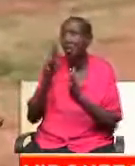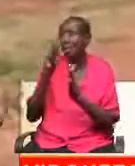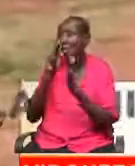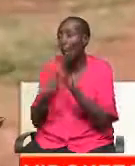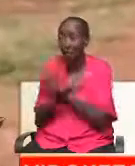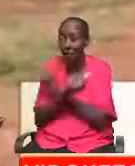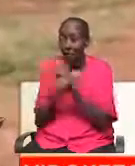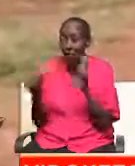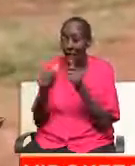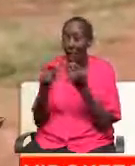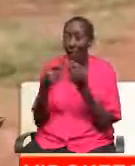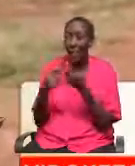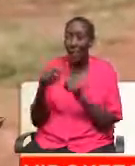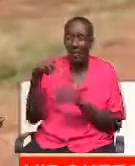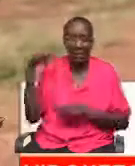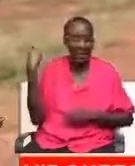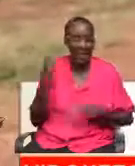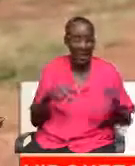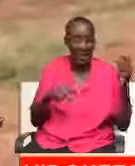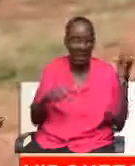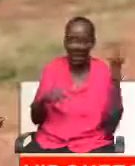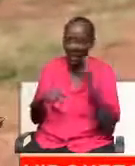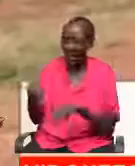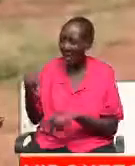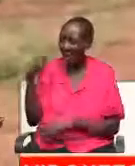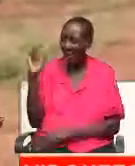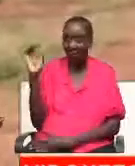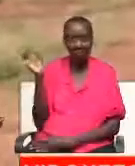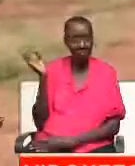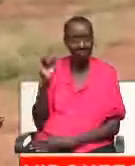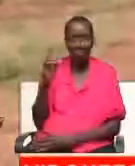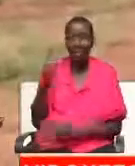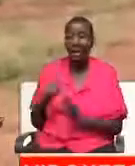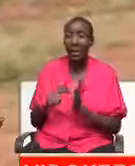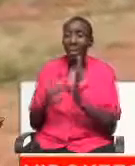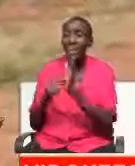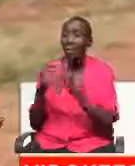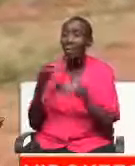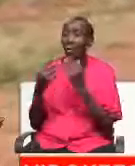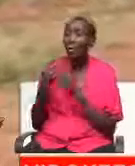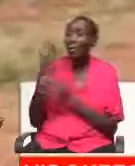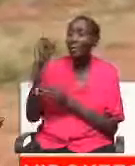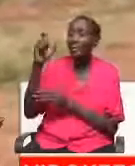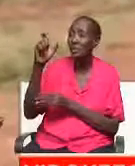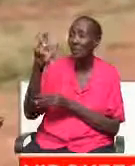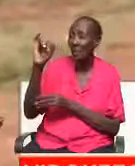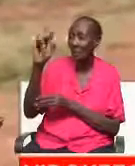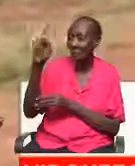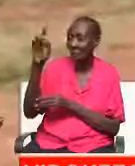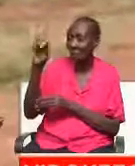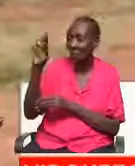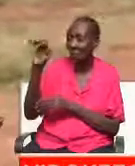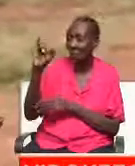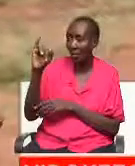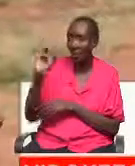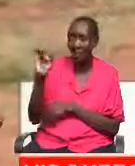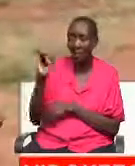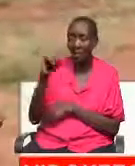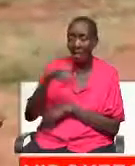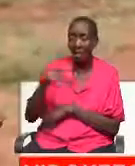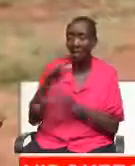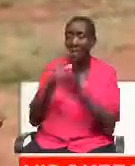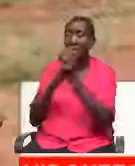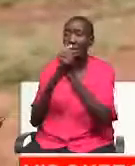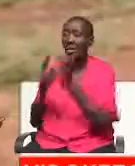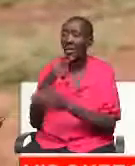inayofaa. Lakini mapiko yale ambayo wananchi wanapata, kwa mfano ile tuliona Likoni, sisi kama viongozi tunasema